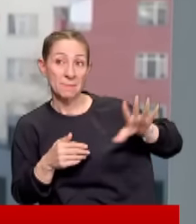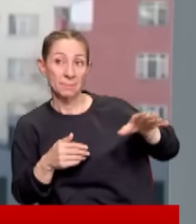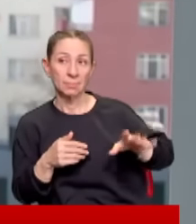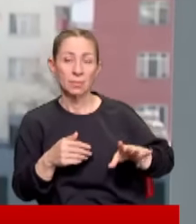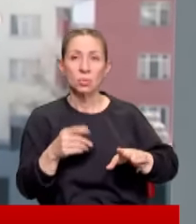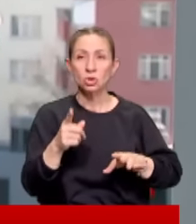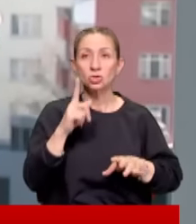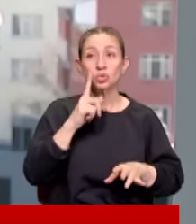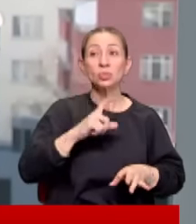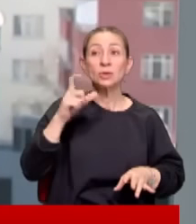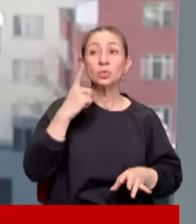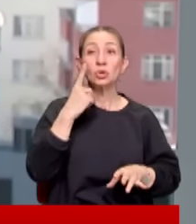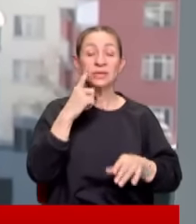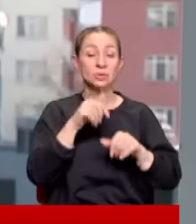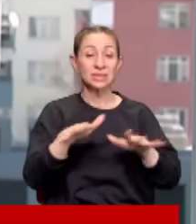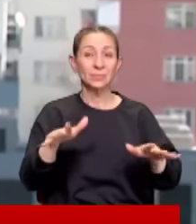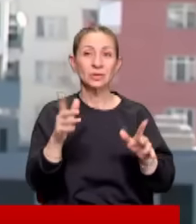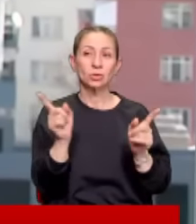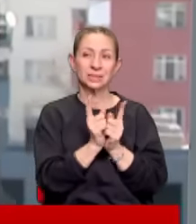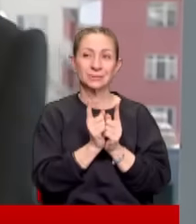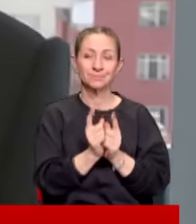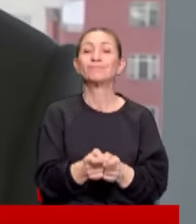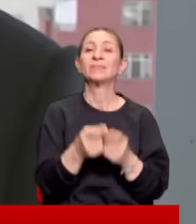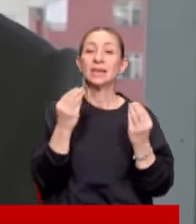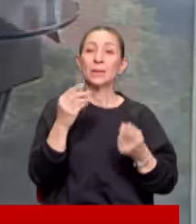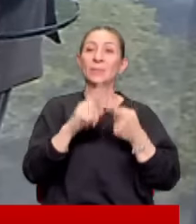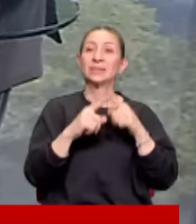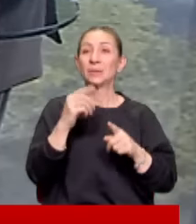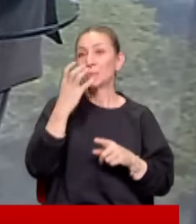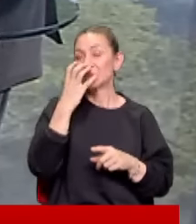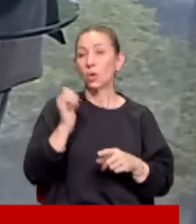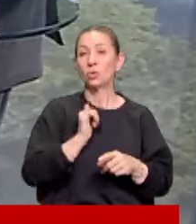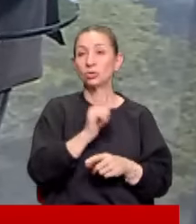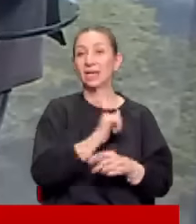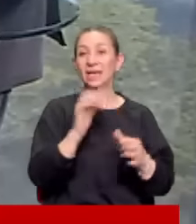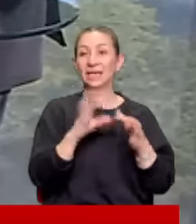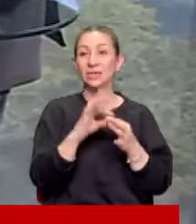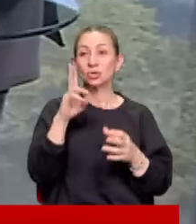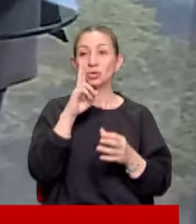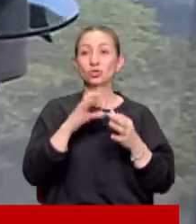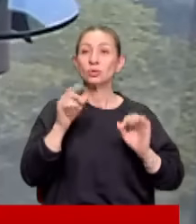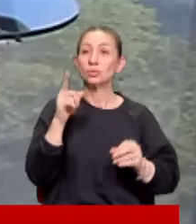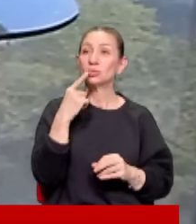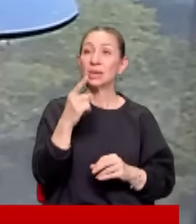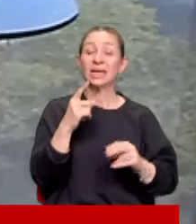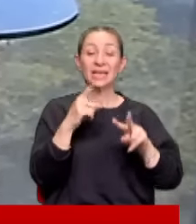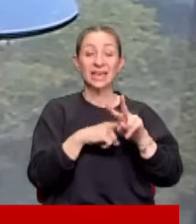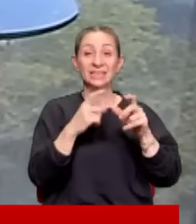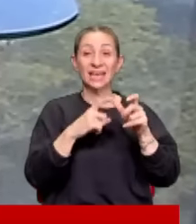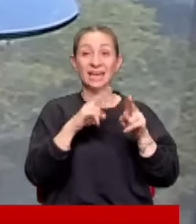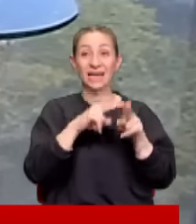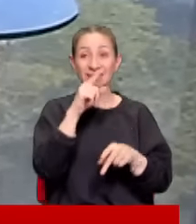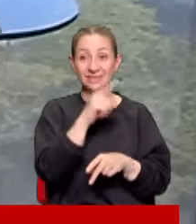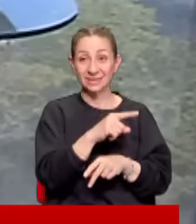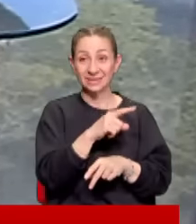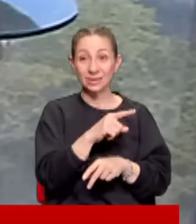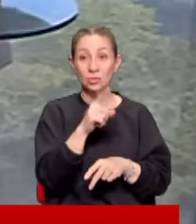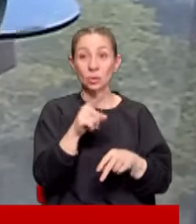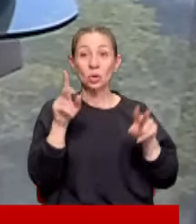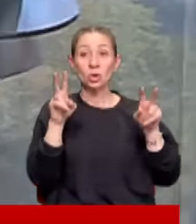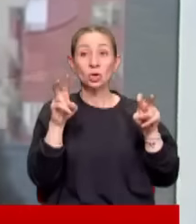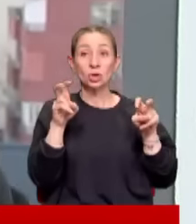da Cumhurbaşkanlığı hükümet sisteminin özeti. Peki o zaman İyi Parti'nin beklentisi ordu ile ilgili son cümle bunu alayım. Yüksek Seçim Kurulu'nda bu